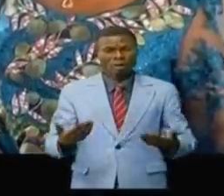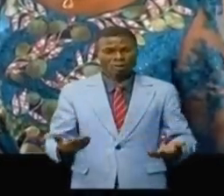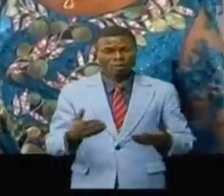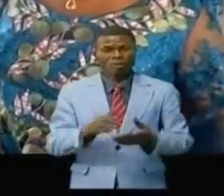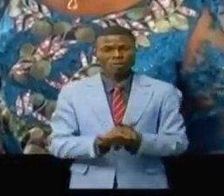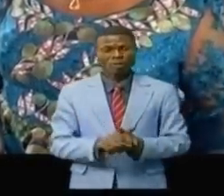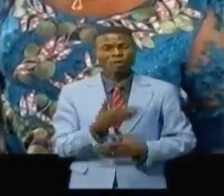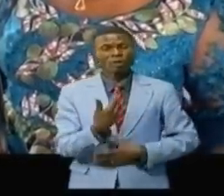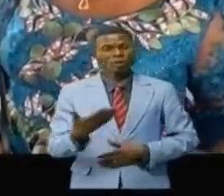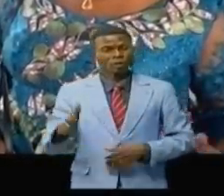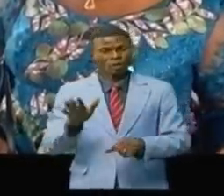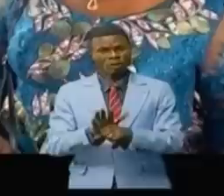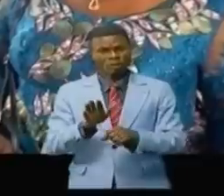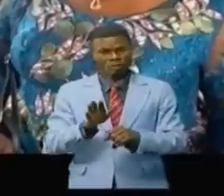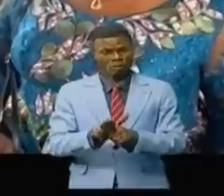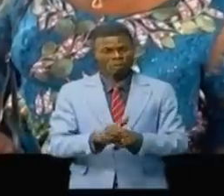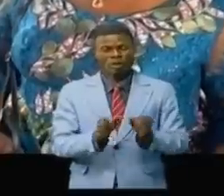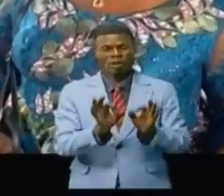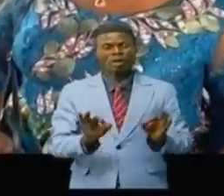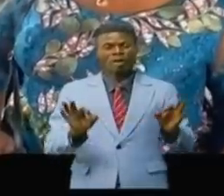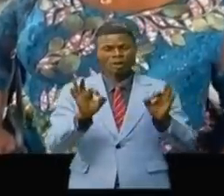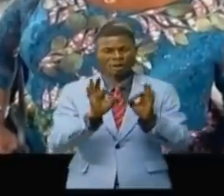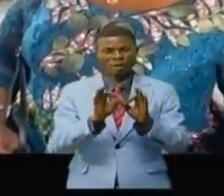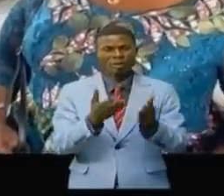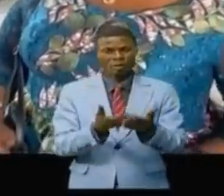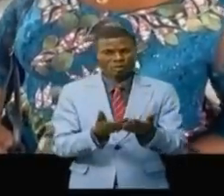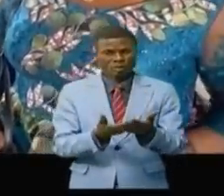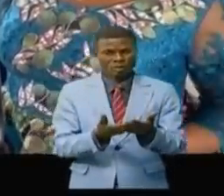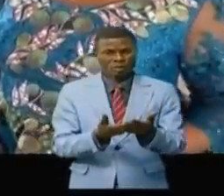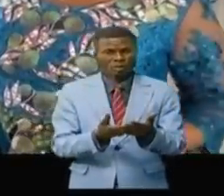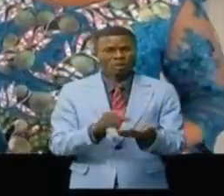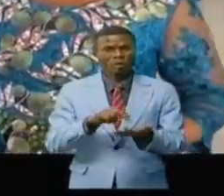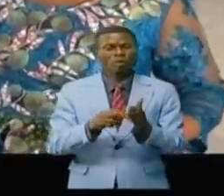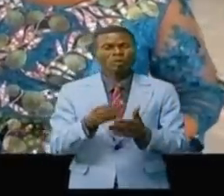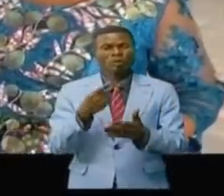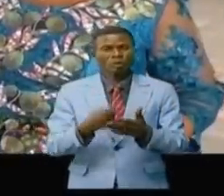toutes ces choses, mais je crois que ce qui est important aussi, c'est que